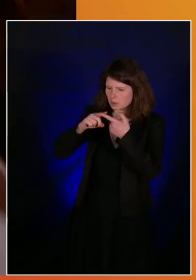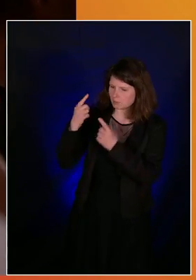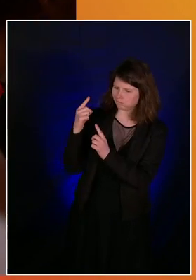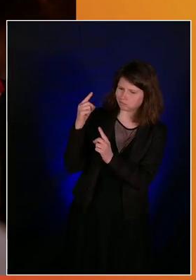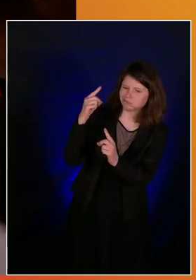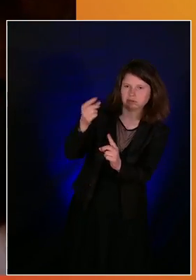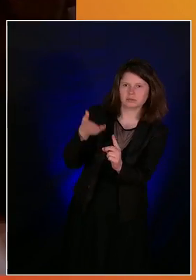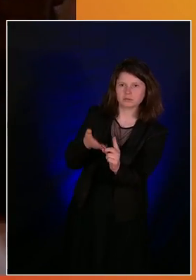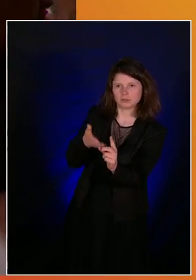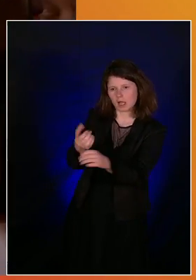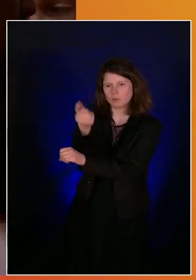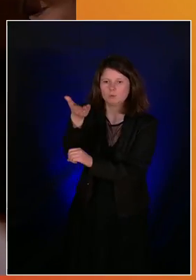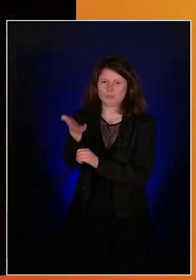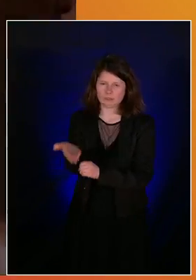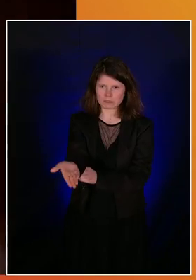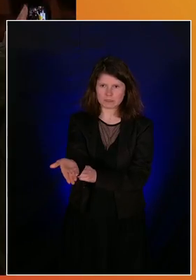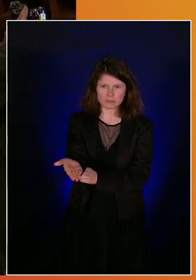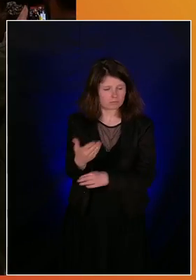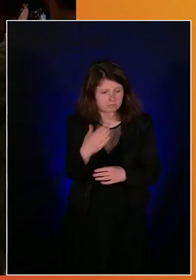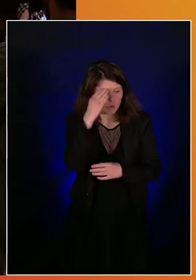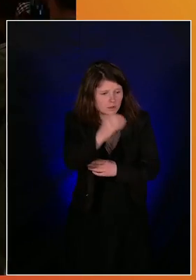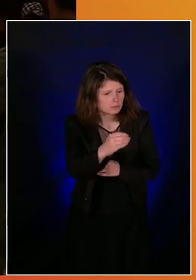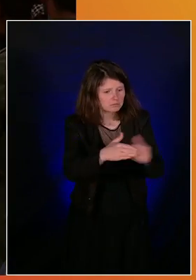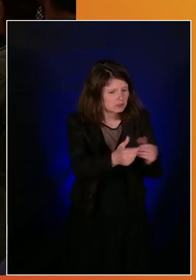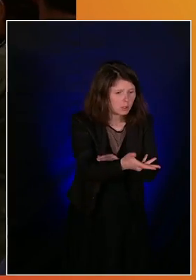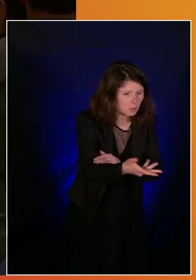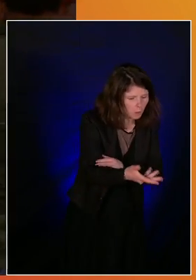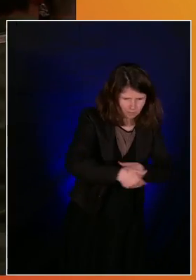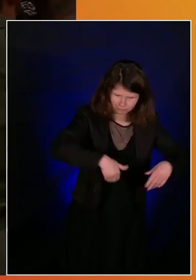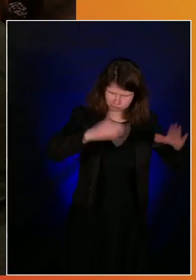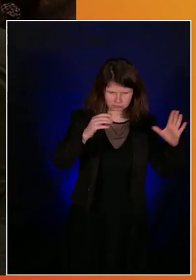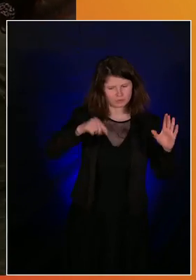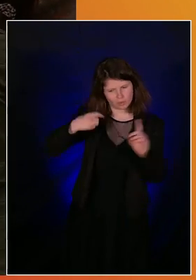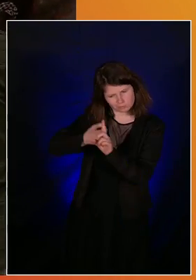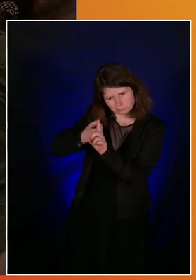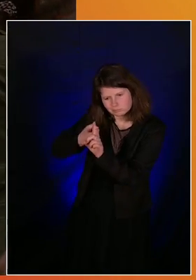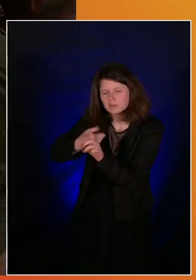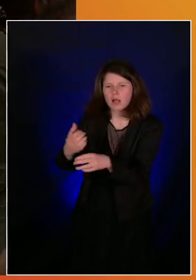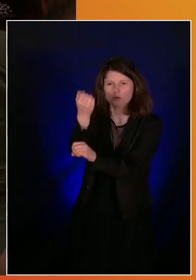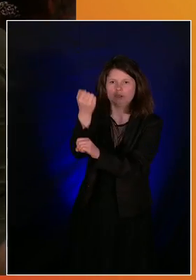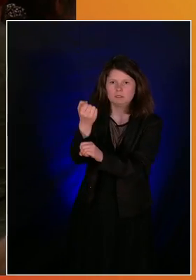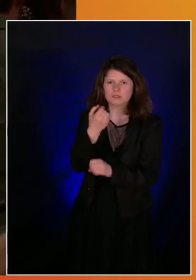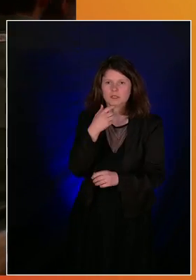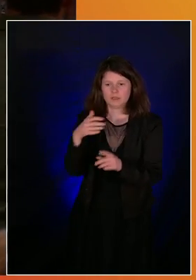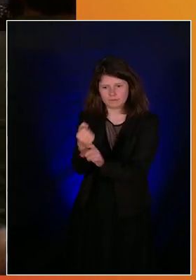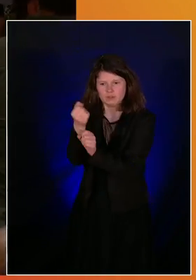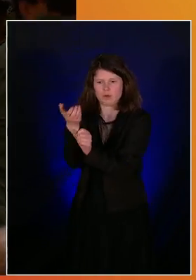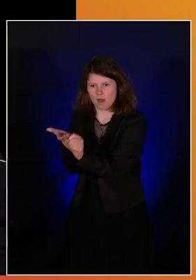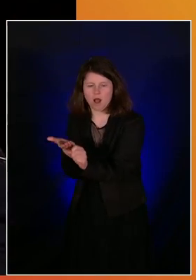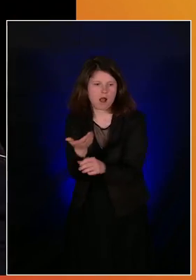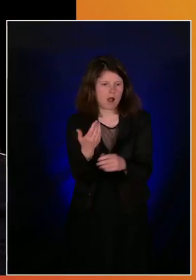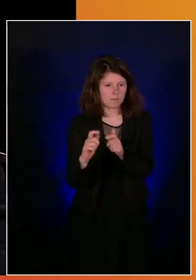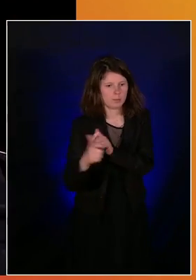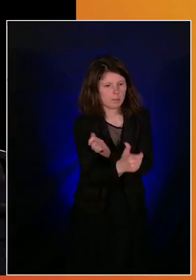profession puisse gagner sur ses revendications les luttes les victoires des un amène les luttes aux luttes et au victoir des